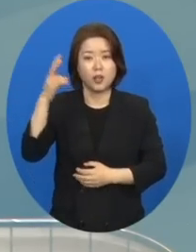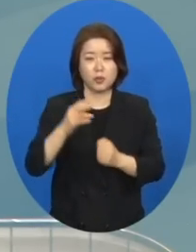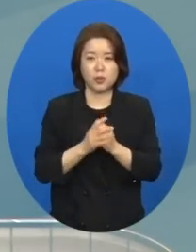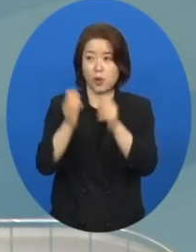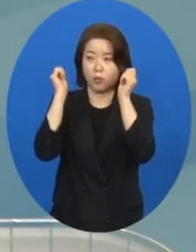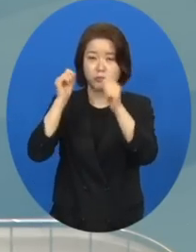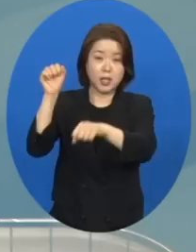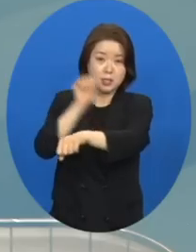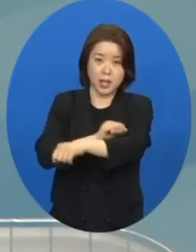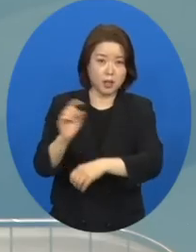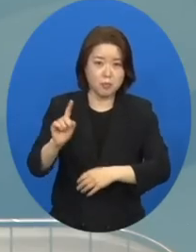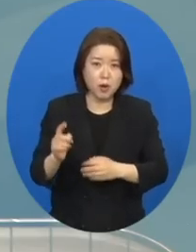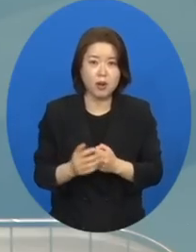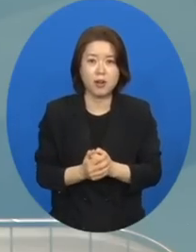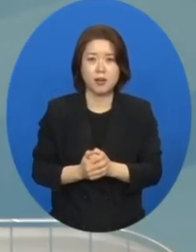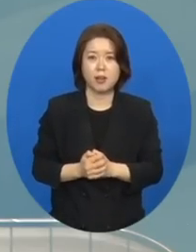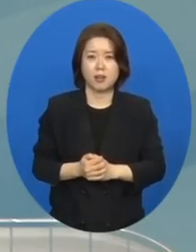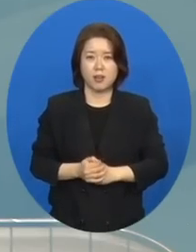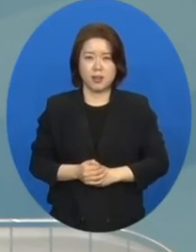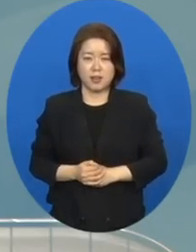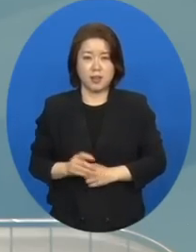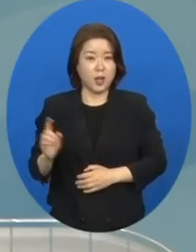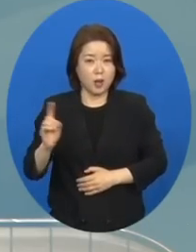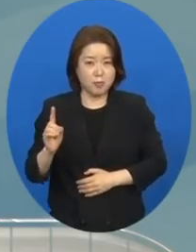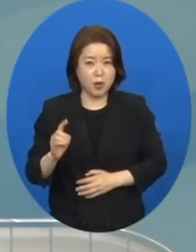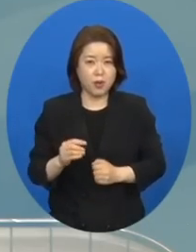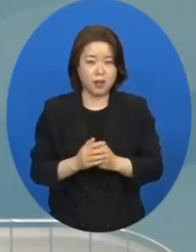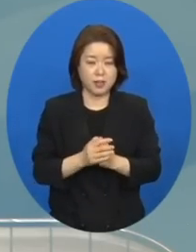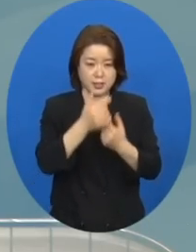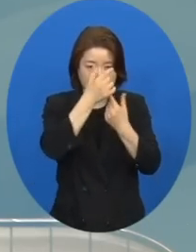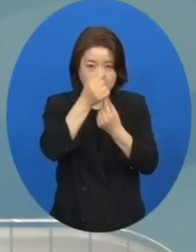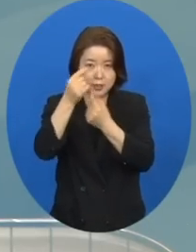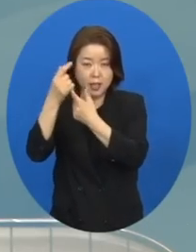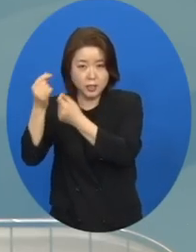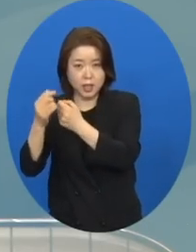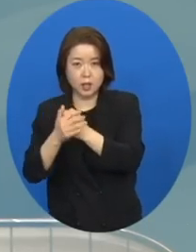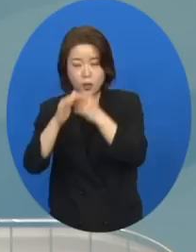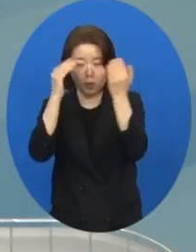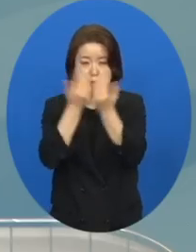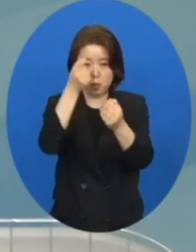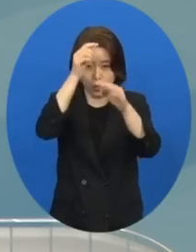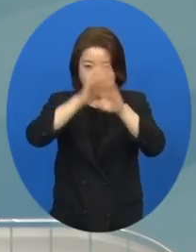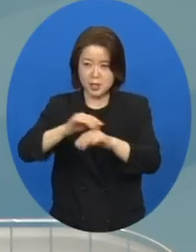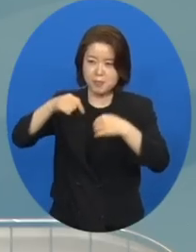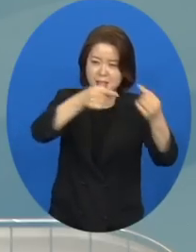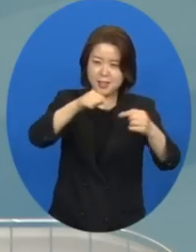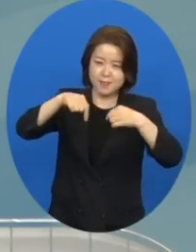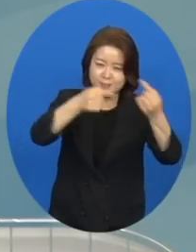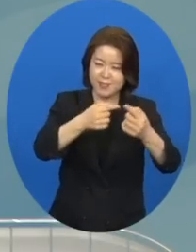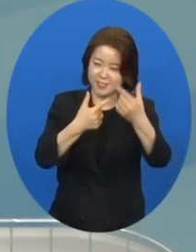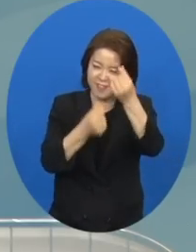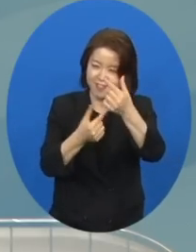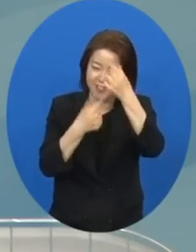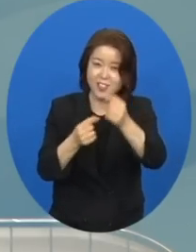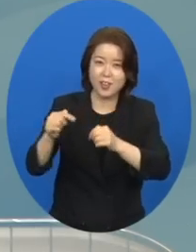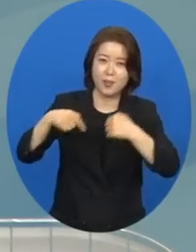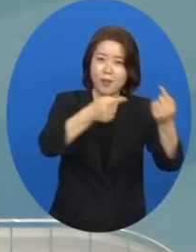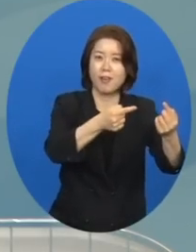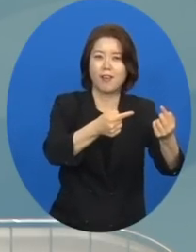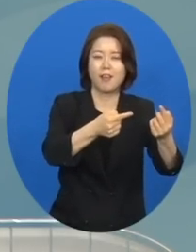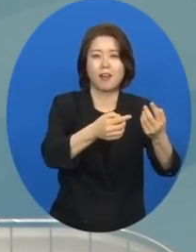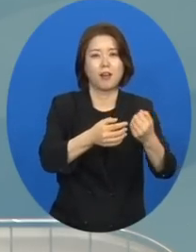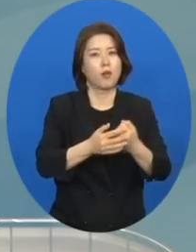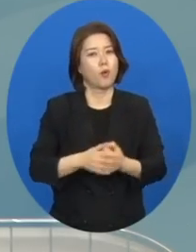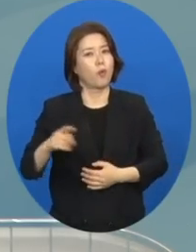무당 잘했던 게 뭐야 열심히 건 제 뭐 시간 맞춰 사는 것은 모든 예배에 빠지지 않고 다 참석을 하는 겁니다 이 무당이